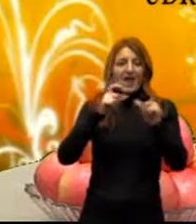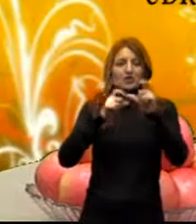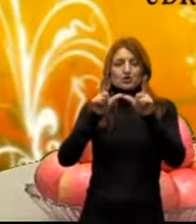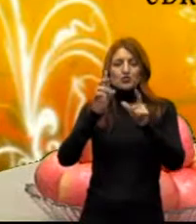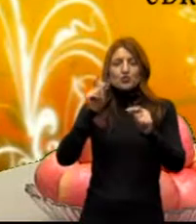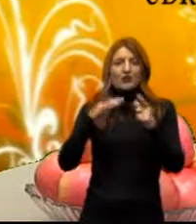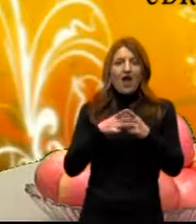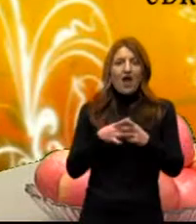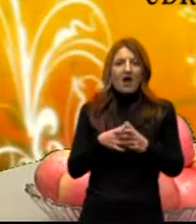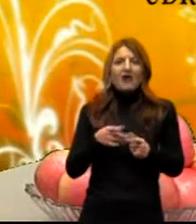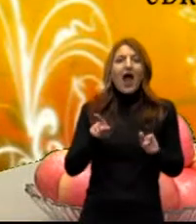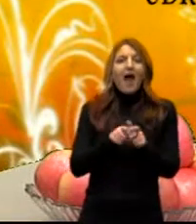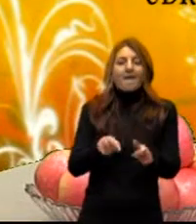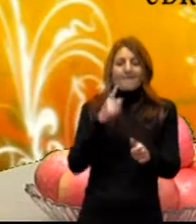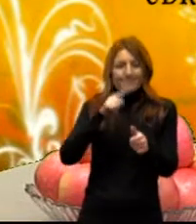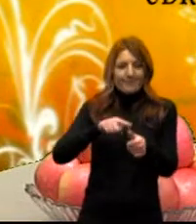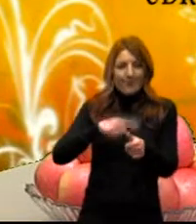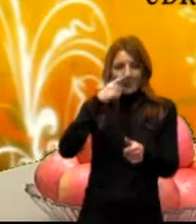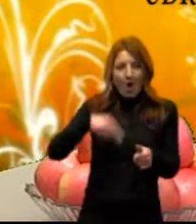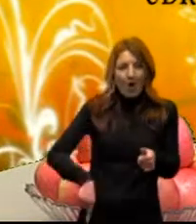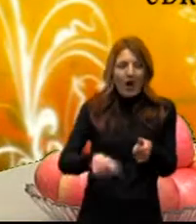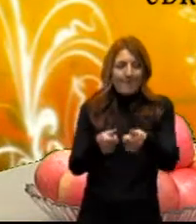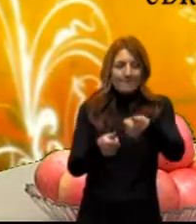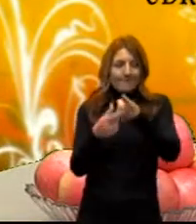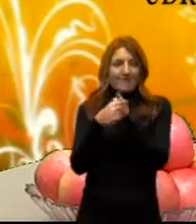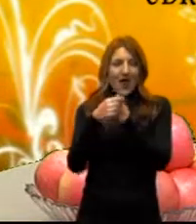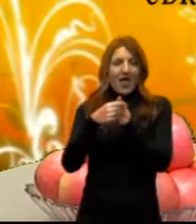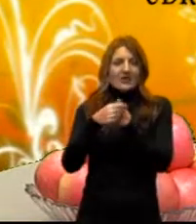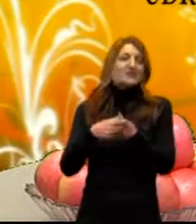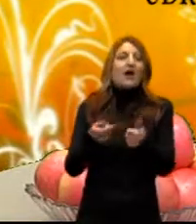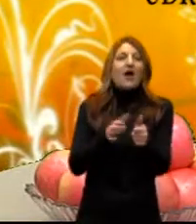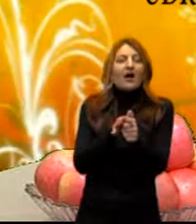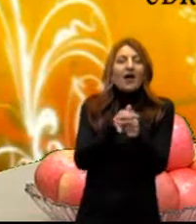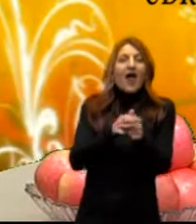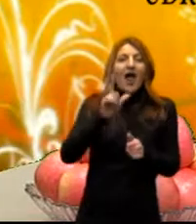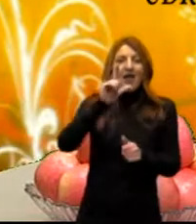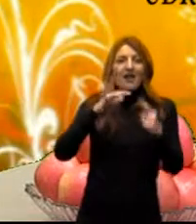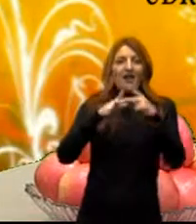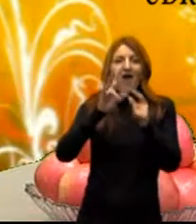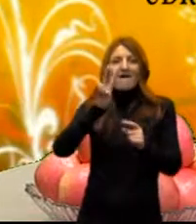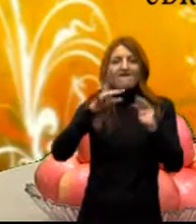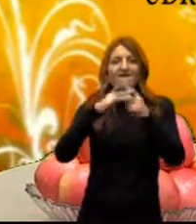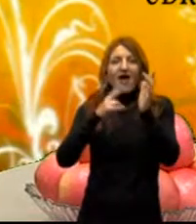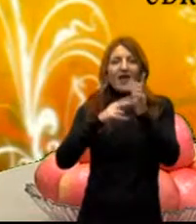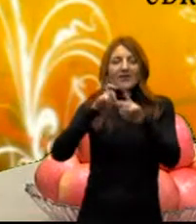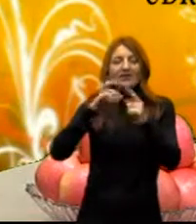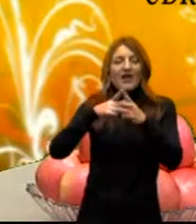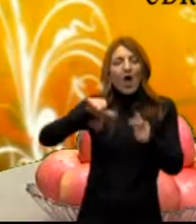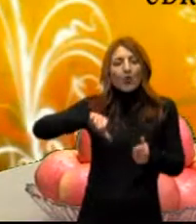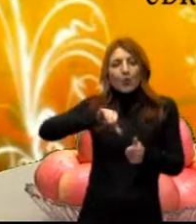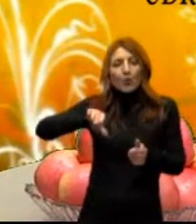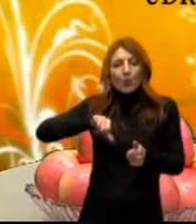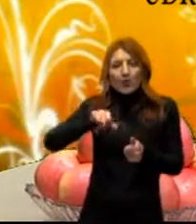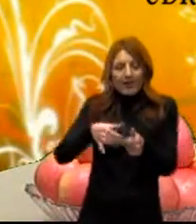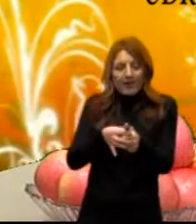vrh palca, nožnog palca na nozi, izmasirat ga sa lavandinim uljem je savršeno. Djeluje, evo,